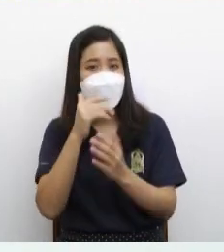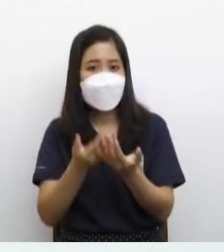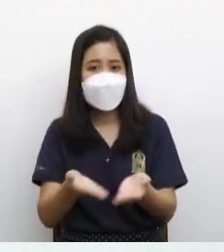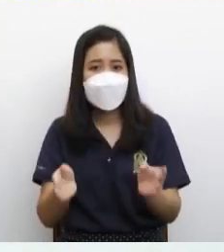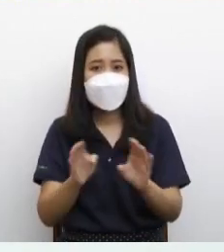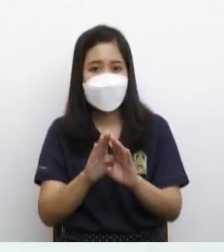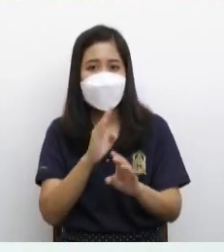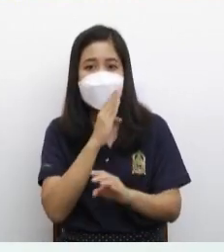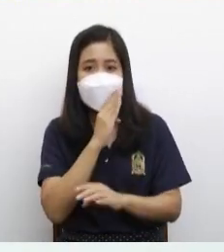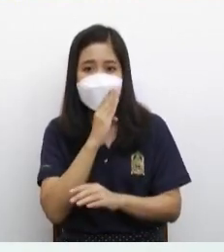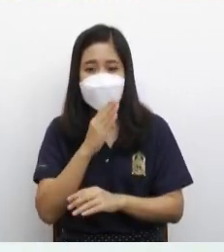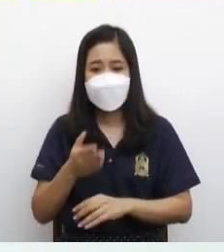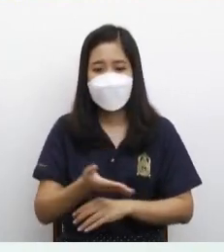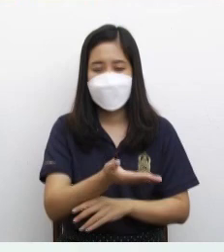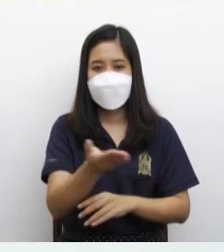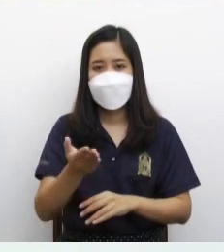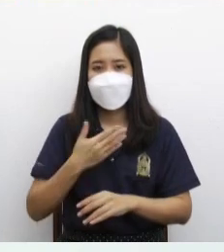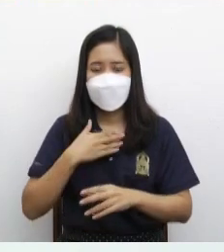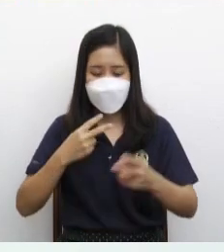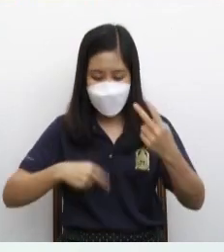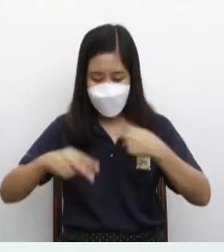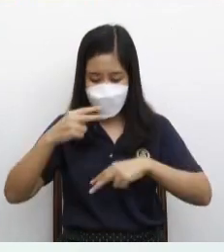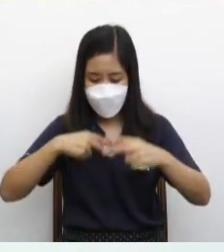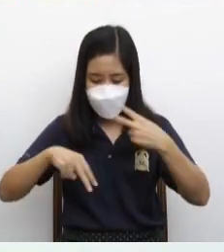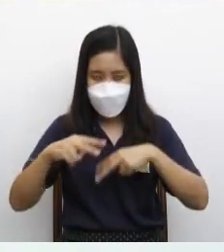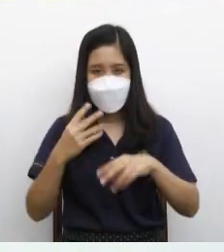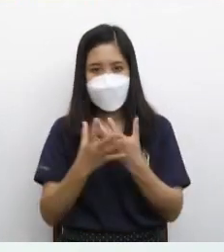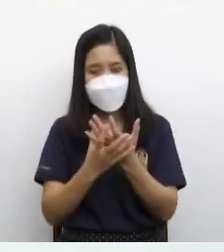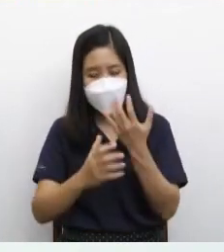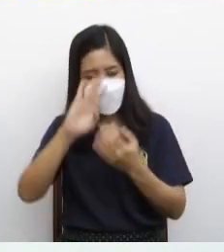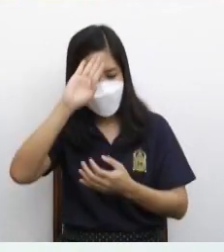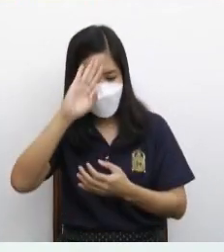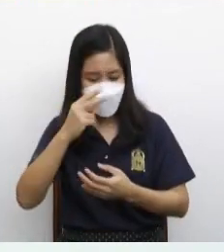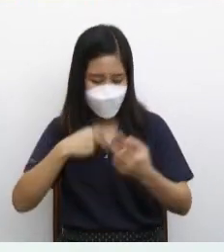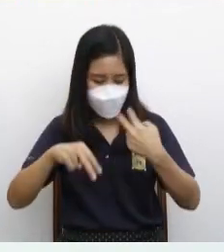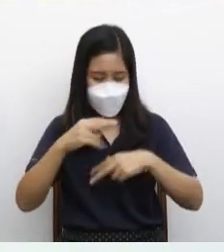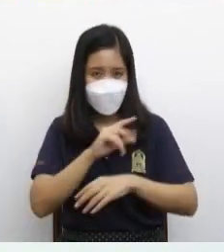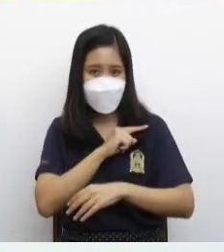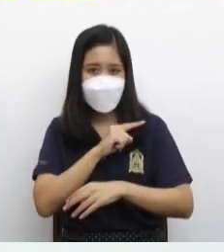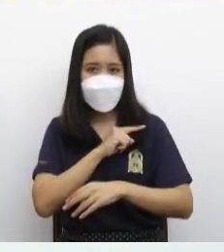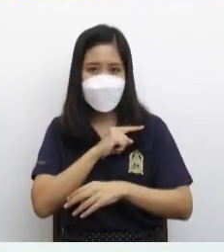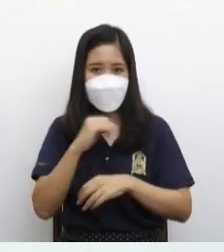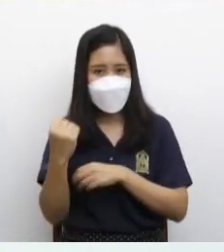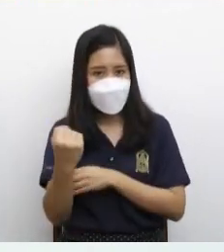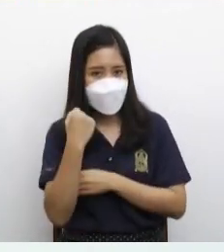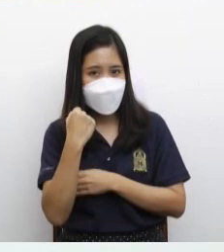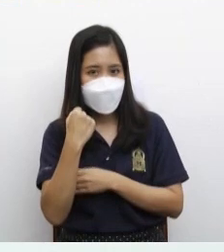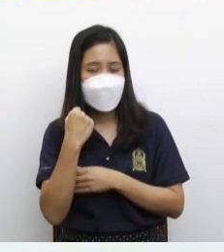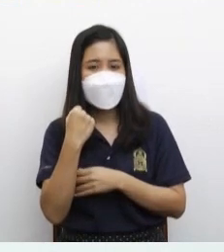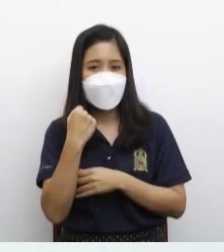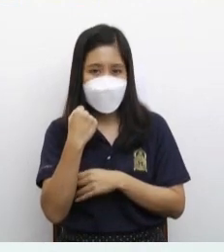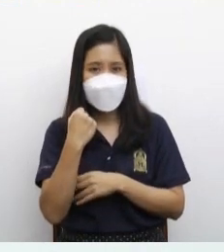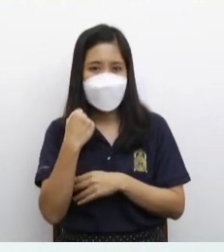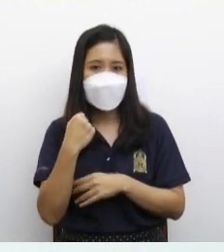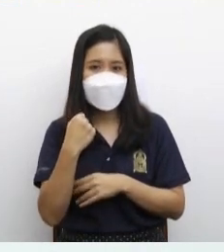หากเราไม่มีการตรวจสอบหรือไม่คัดกรอง We Are Adobeเคร่งครัดเนี่ยอาจจะทำให้เกิดการ